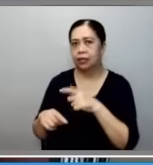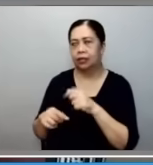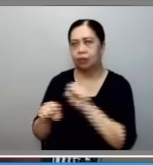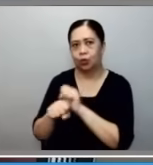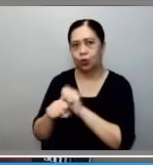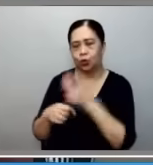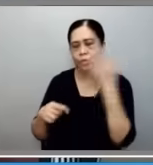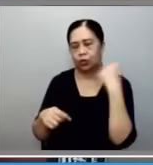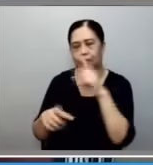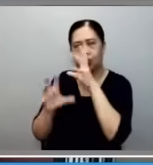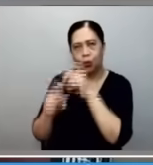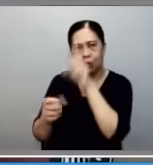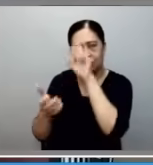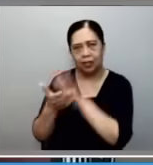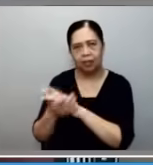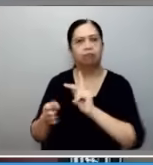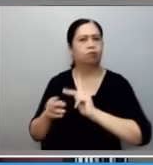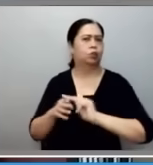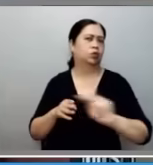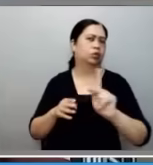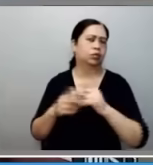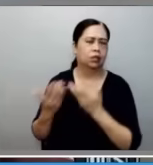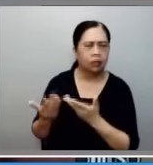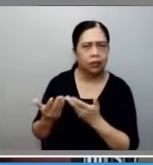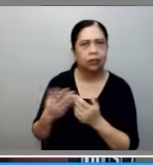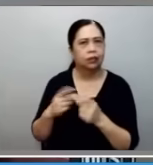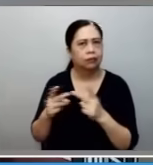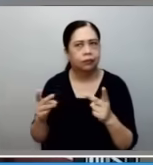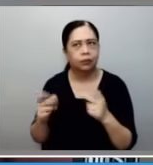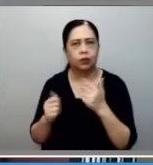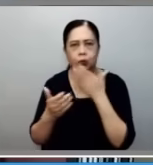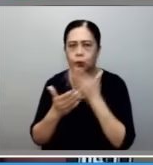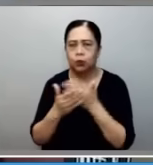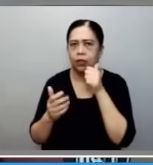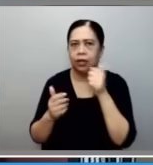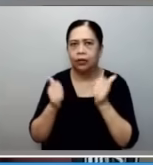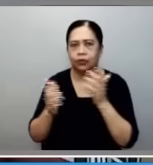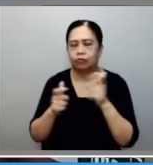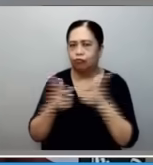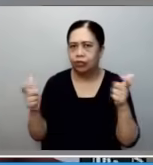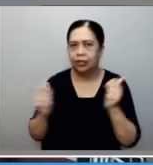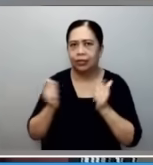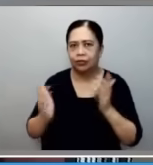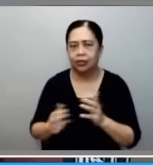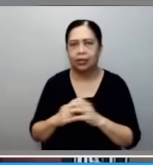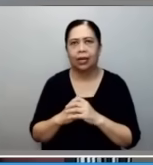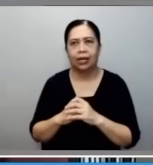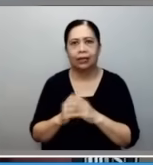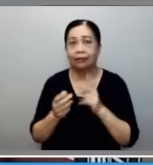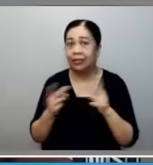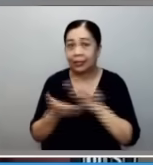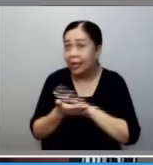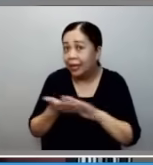sa kanya sa pagiging professional niya. She's a great actress. She's very nice.